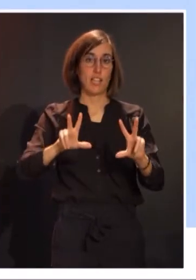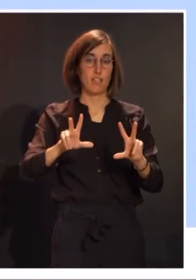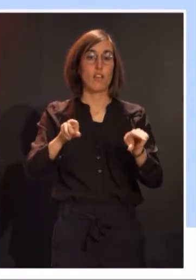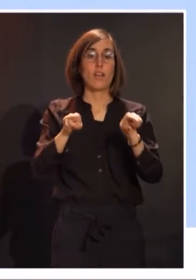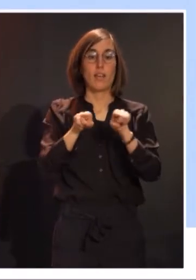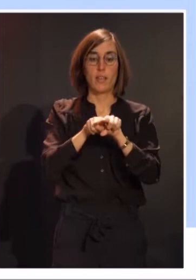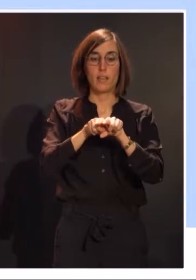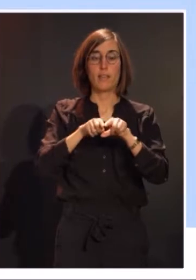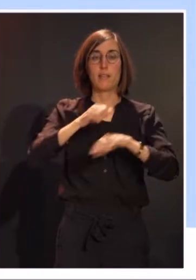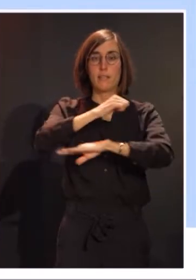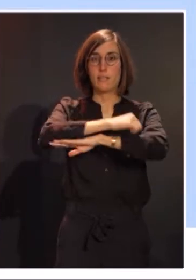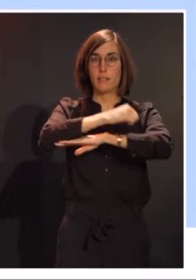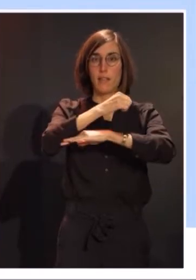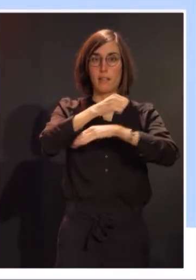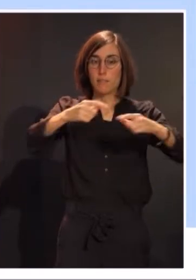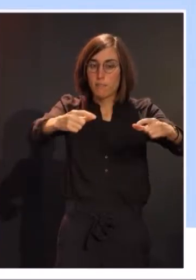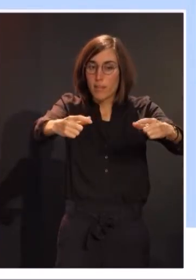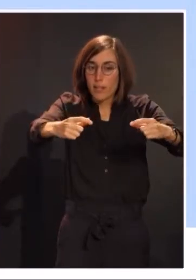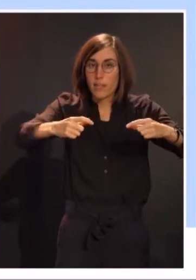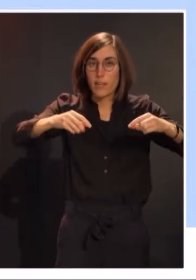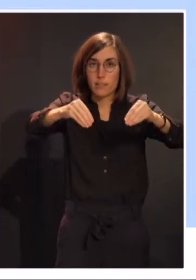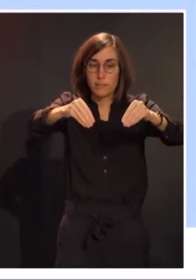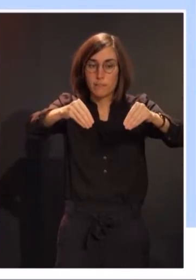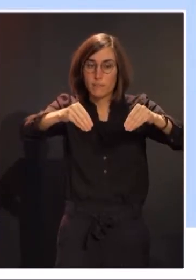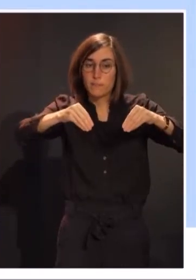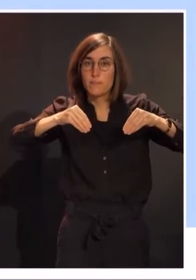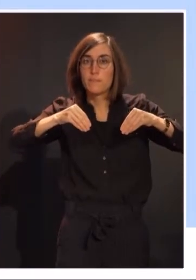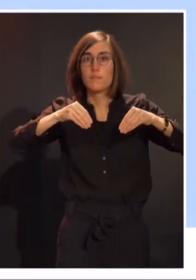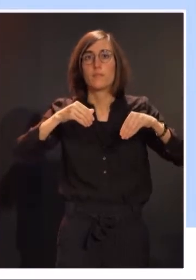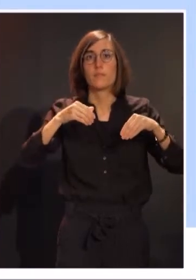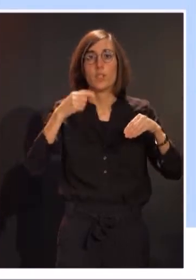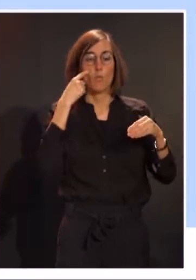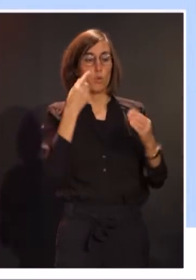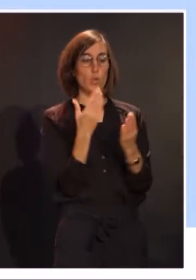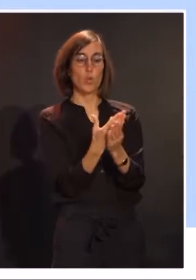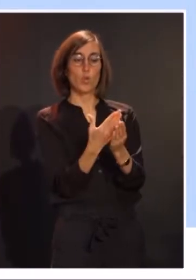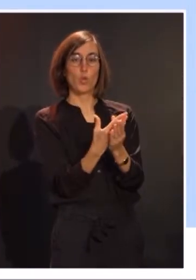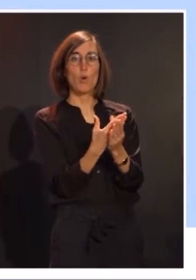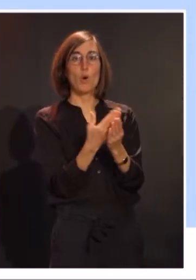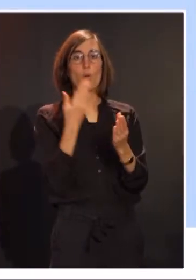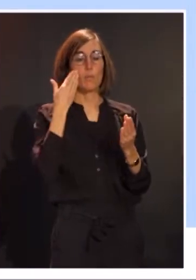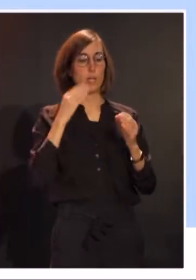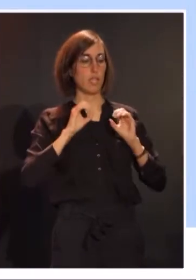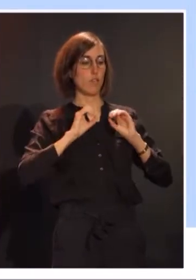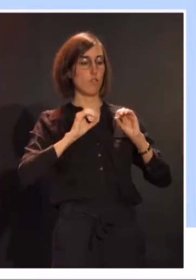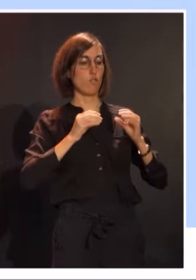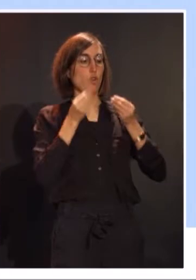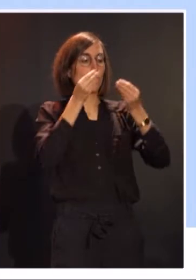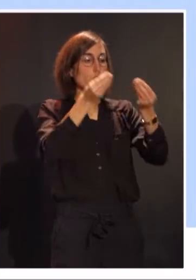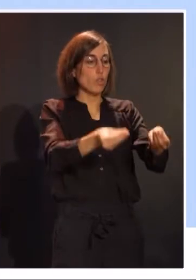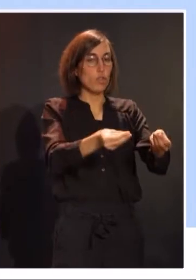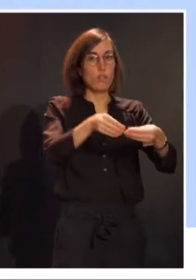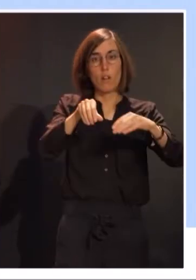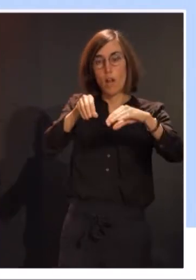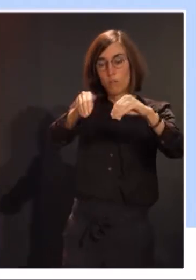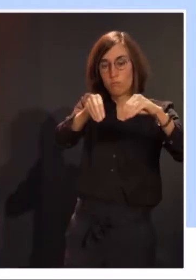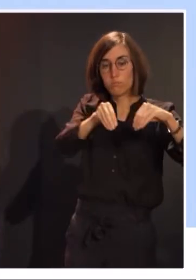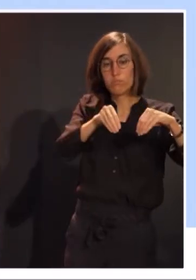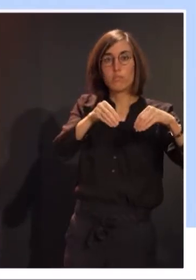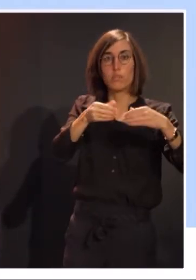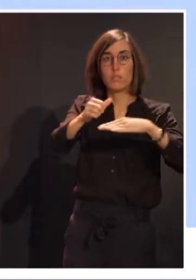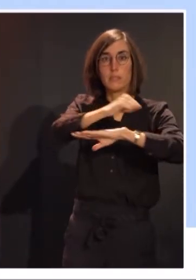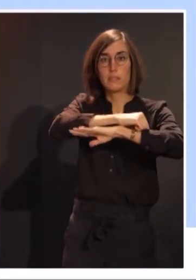pouvoir prendre en copie des documents, donc soit qui avaient été donnés dans la classe, soit pour scanner de nouveaux documents à la